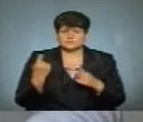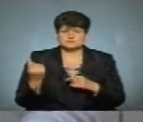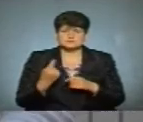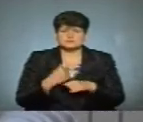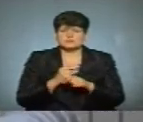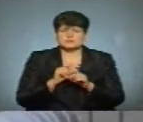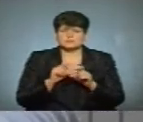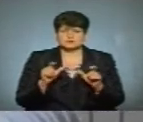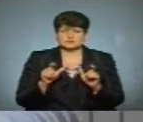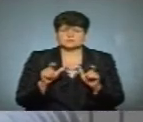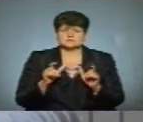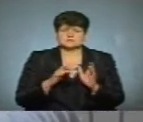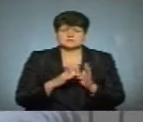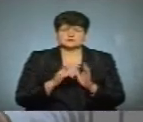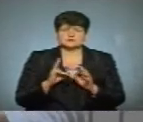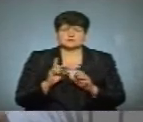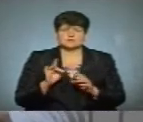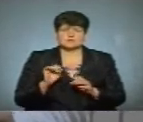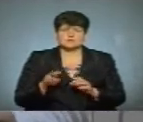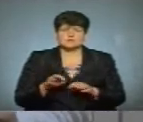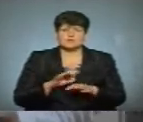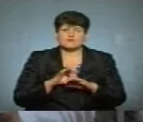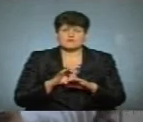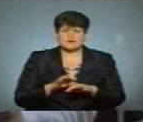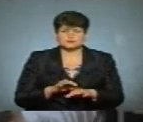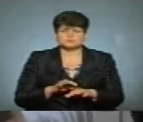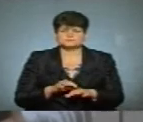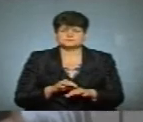лабораторним центром проведено